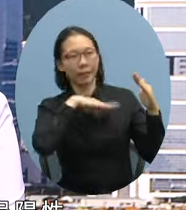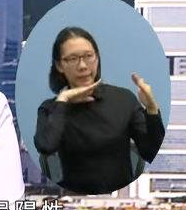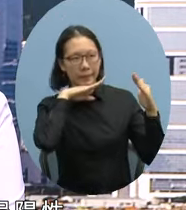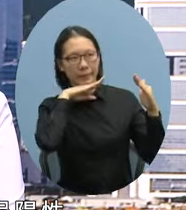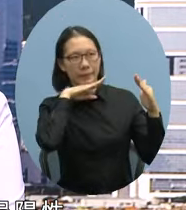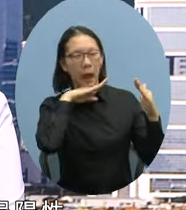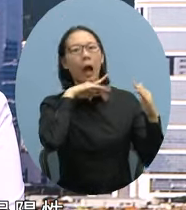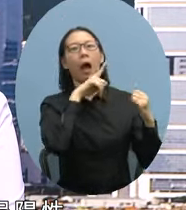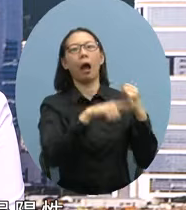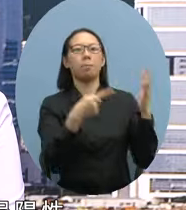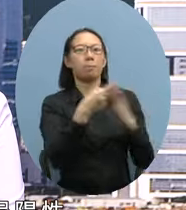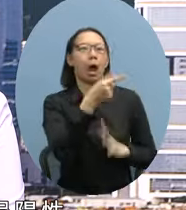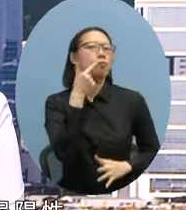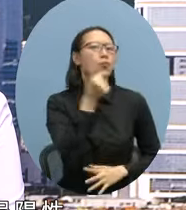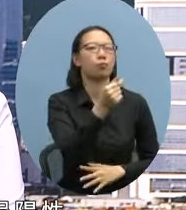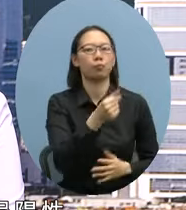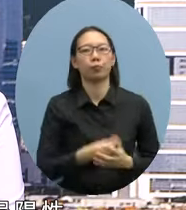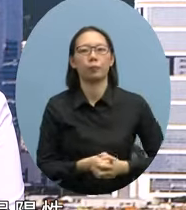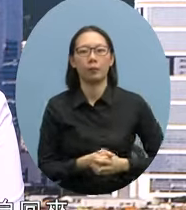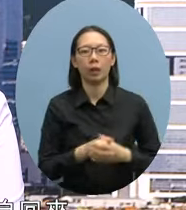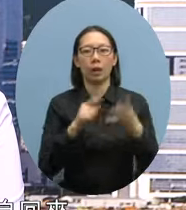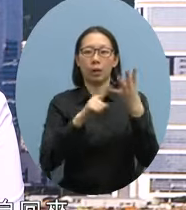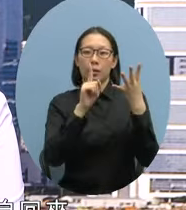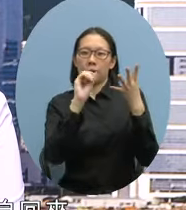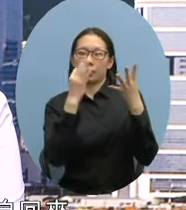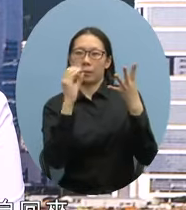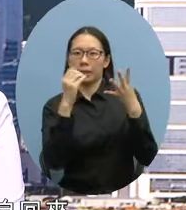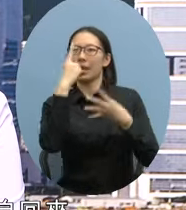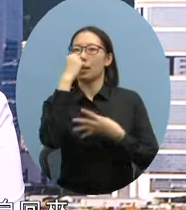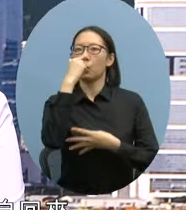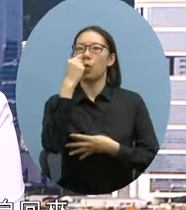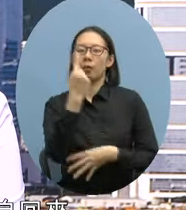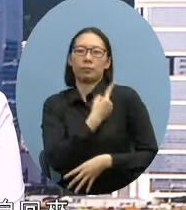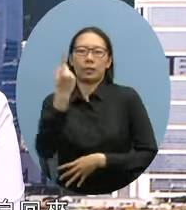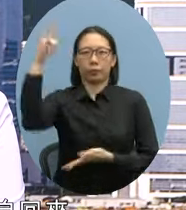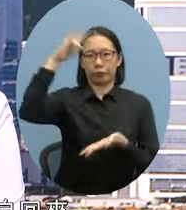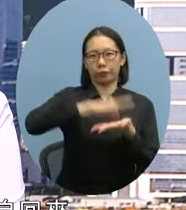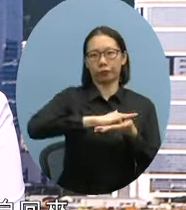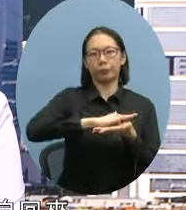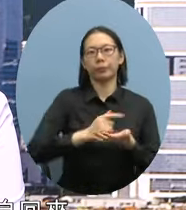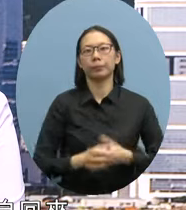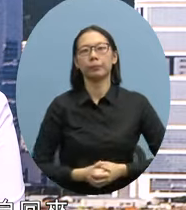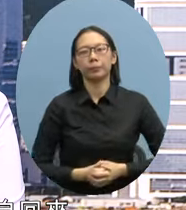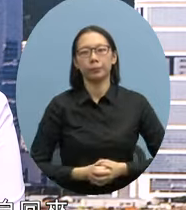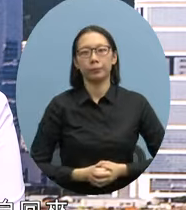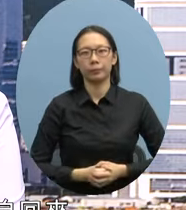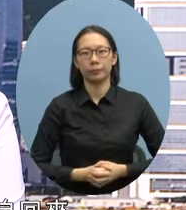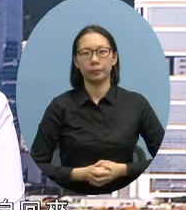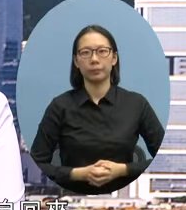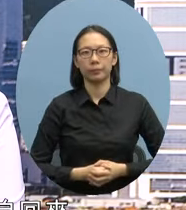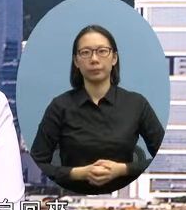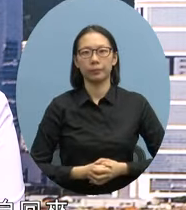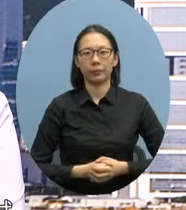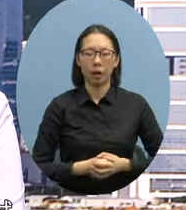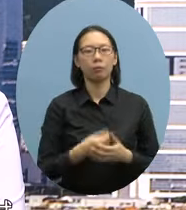就等候測試的時候就轉了陽性啦。1030呢就是那個英國回來啦，一個人回來的，他就